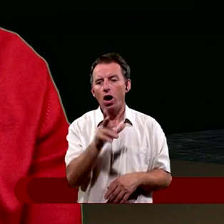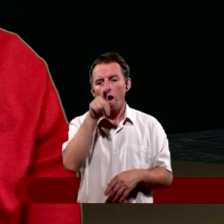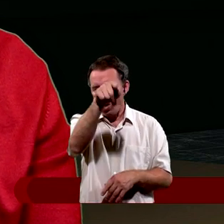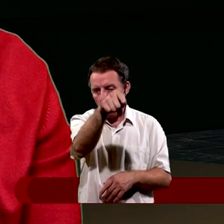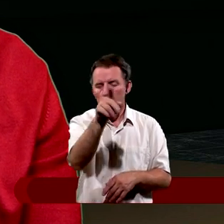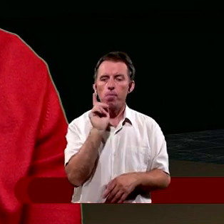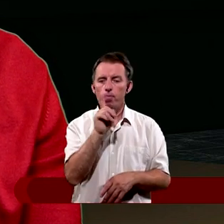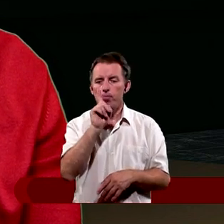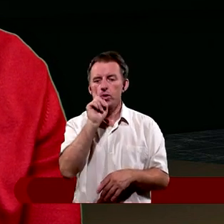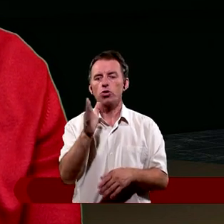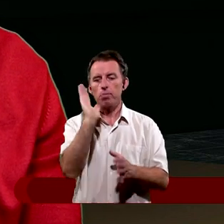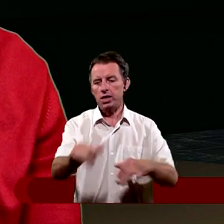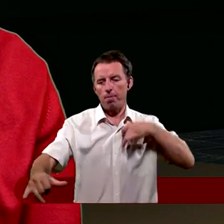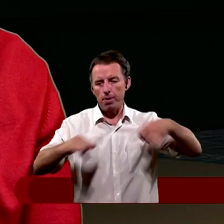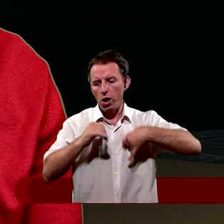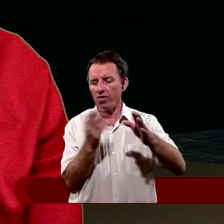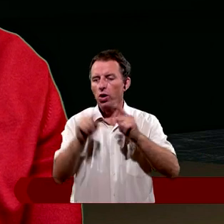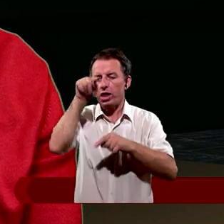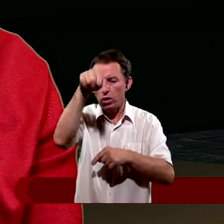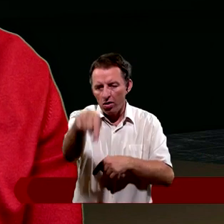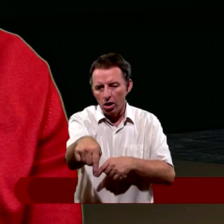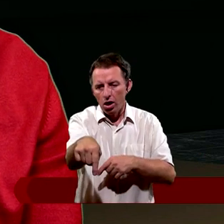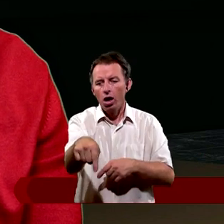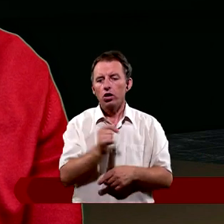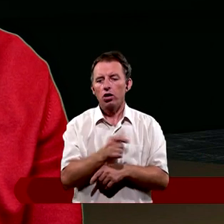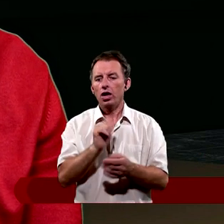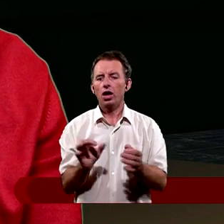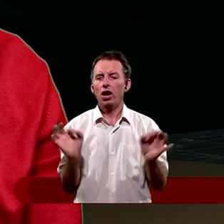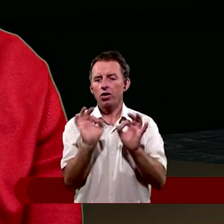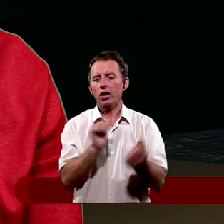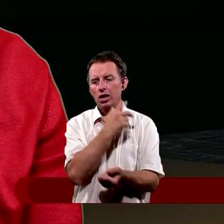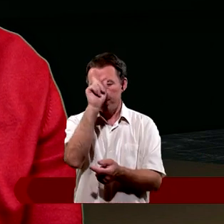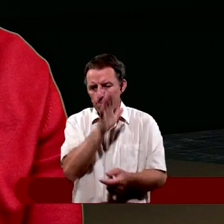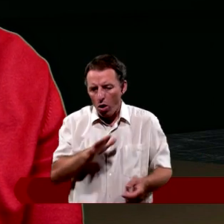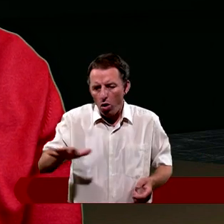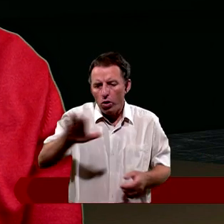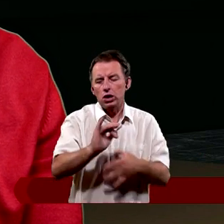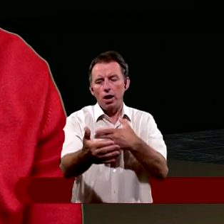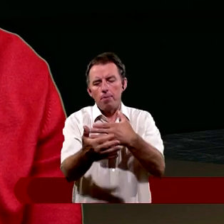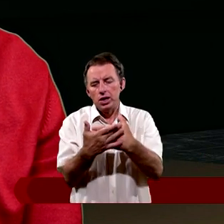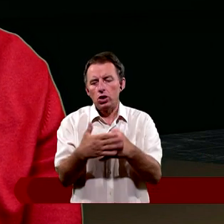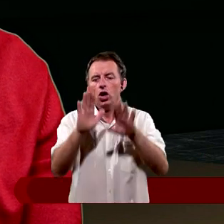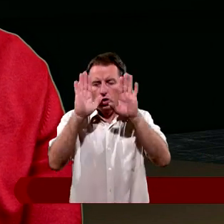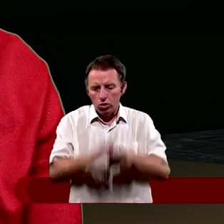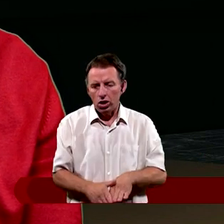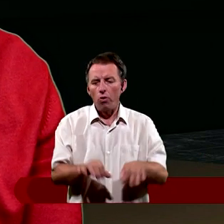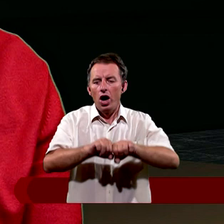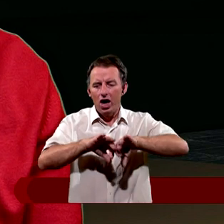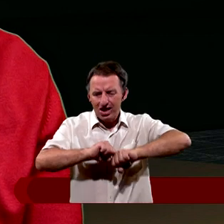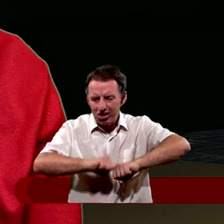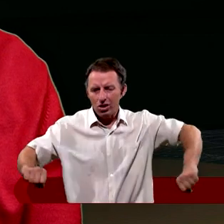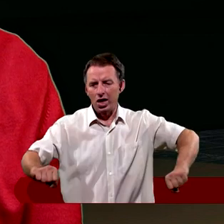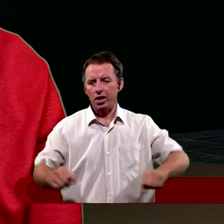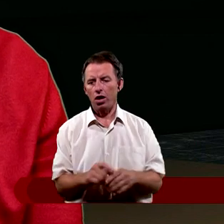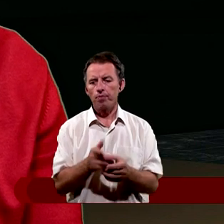będzie panował nad tobą. Widzimy, jak strasznie ta społeczność, ta bliskość została rozdarta. To